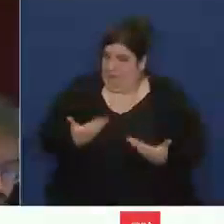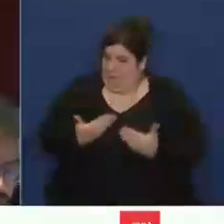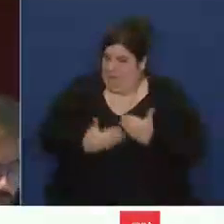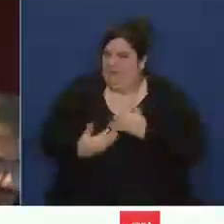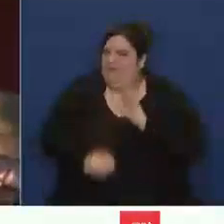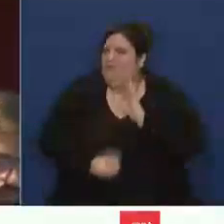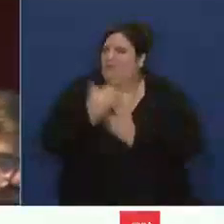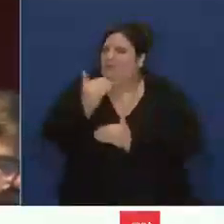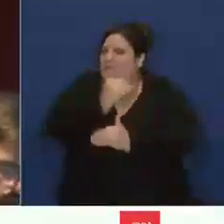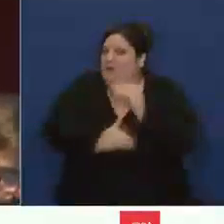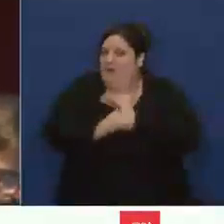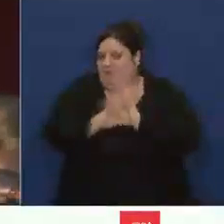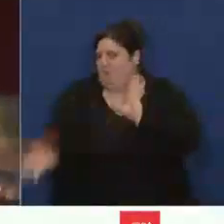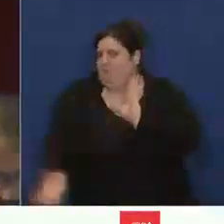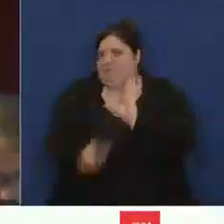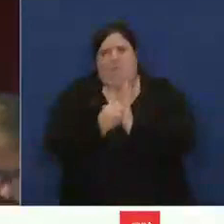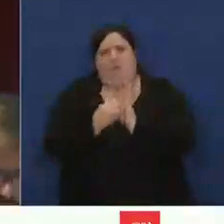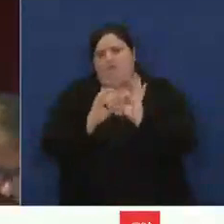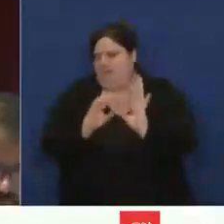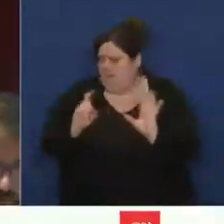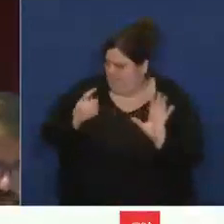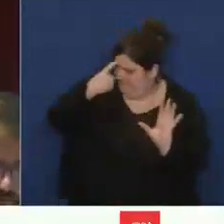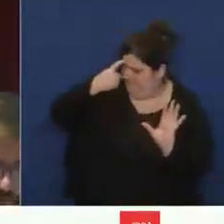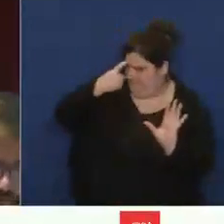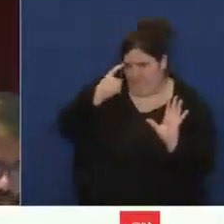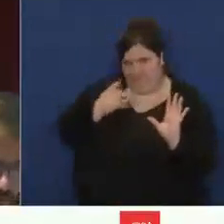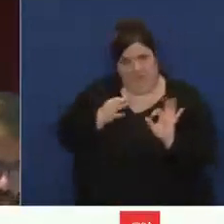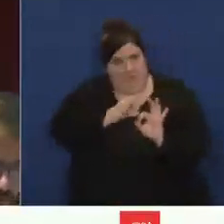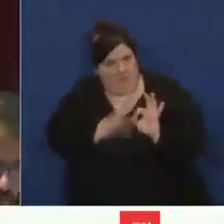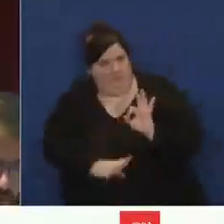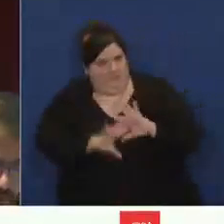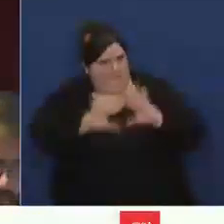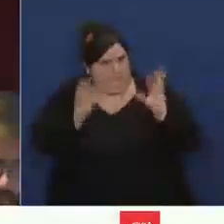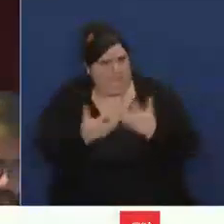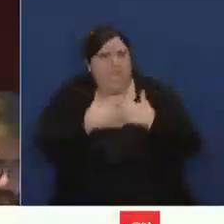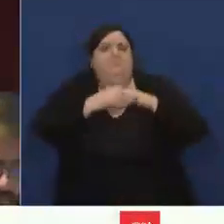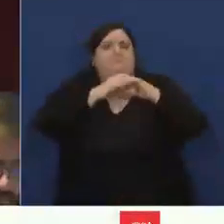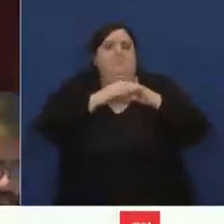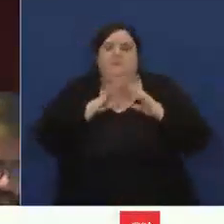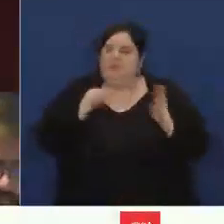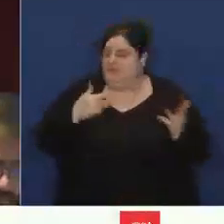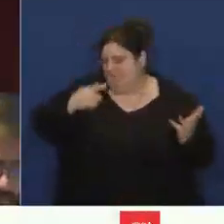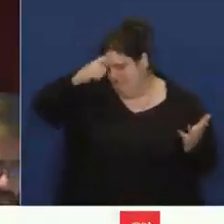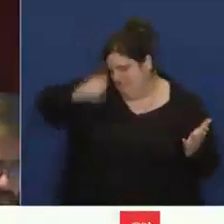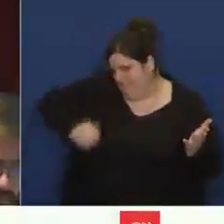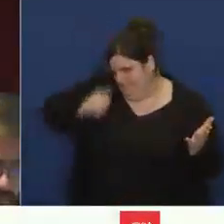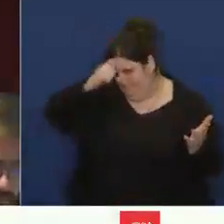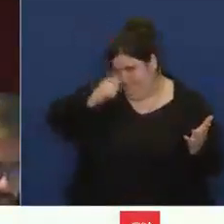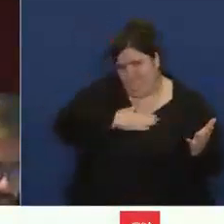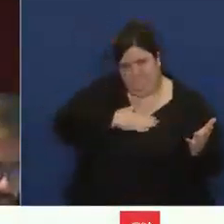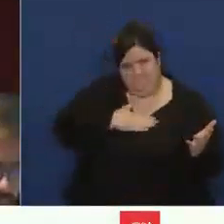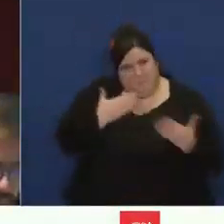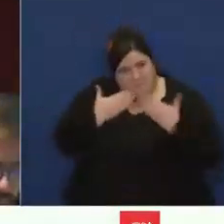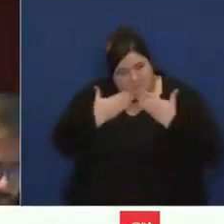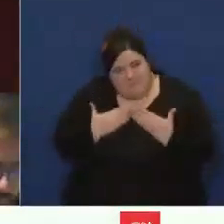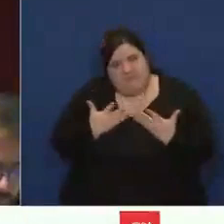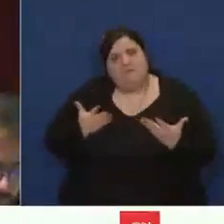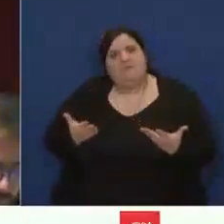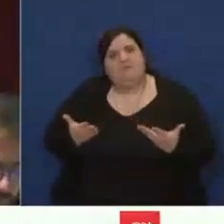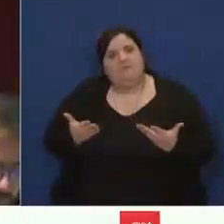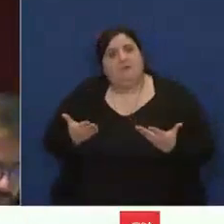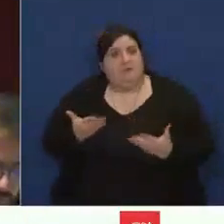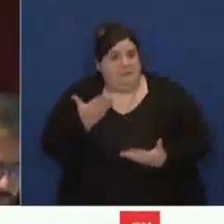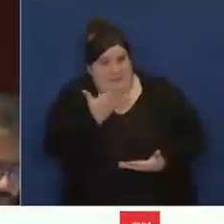dans cette production, dans cette élaboration. Et donc moi je tenais à remercier effectivement